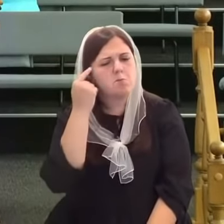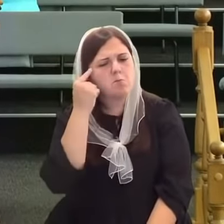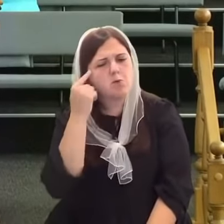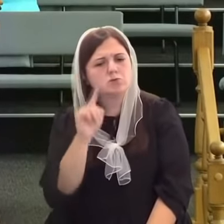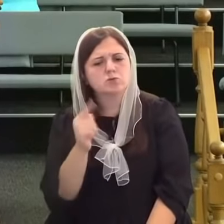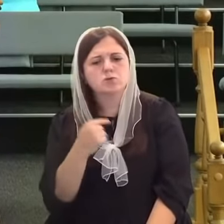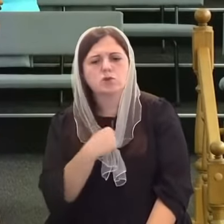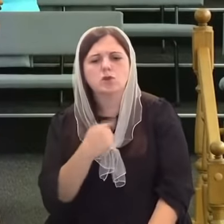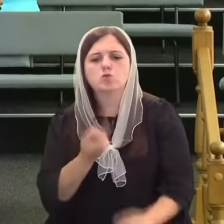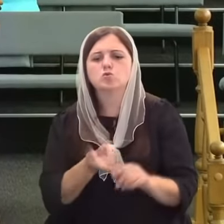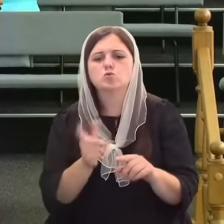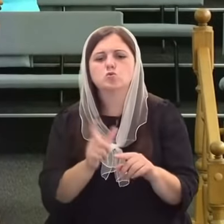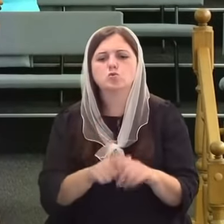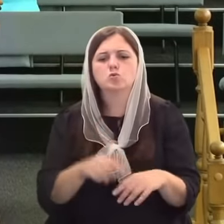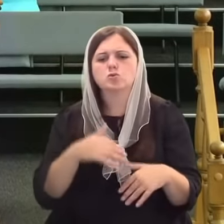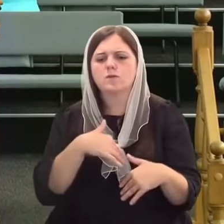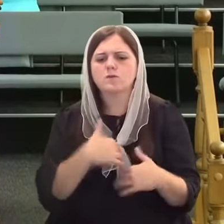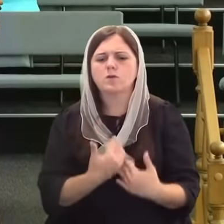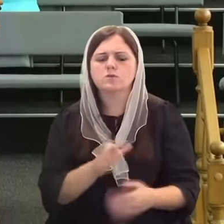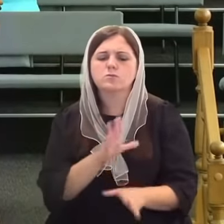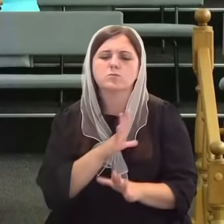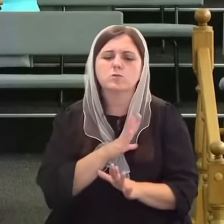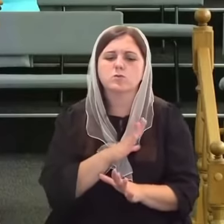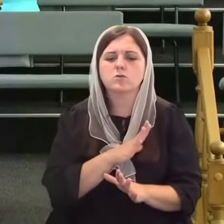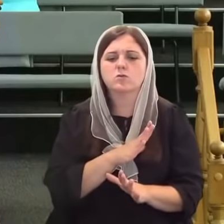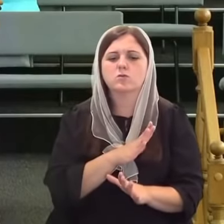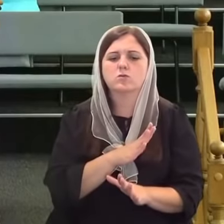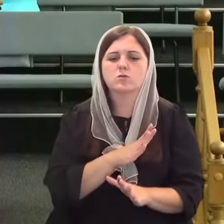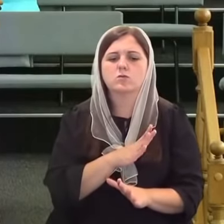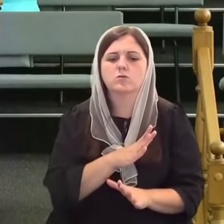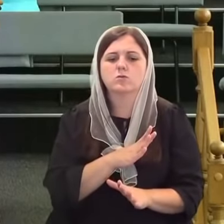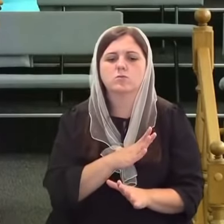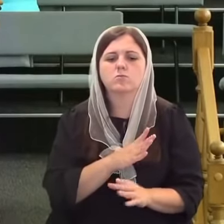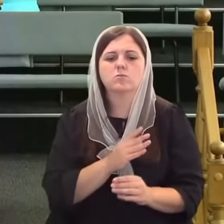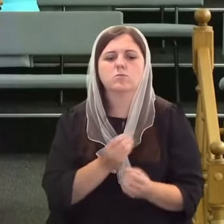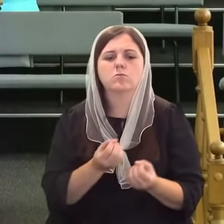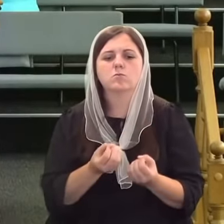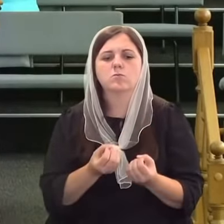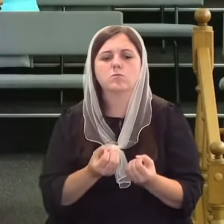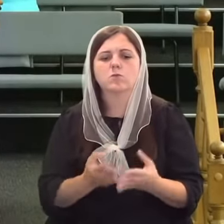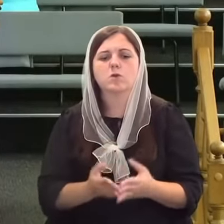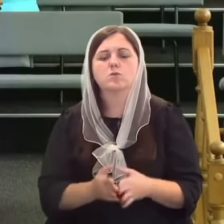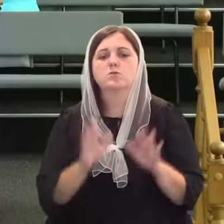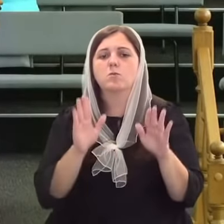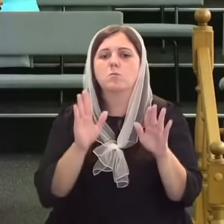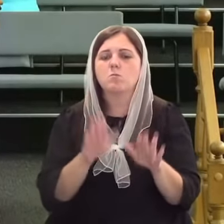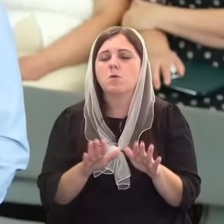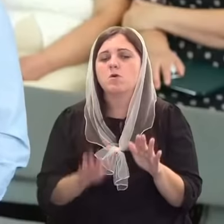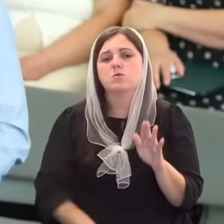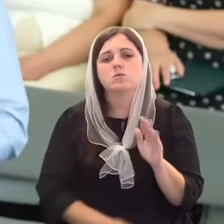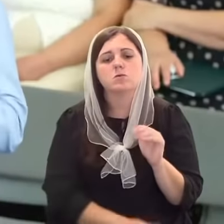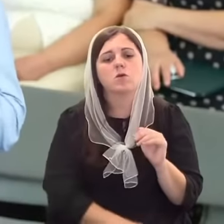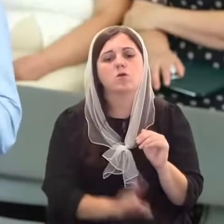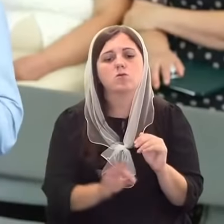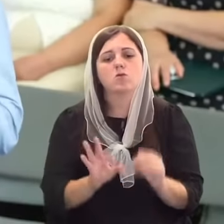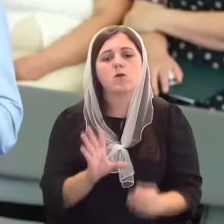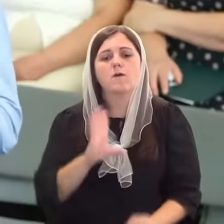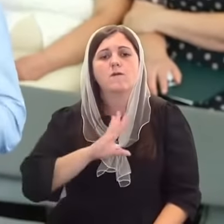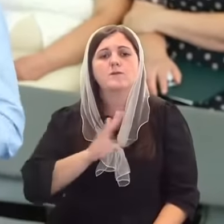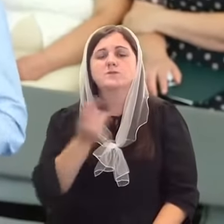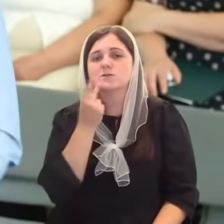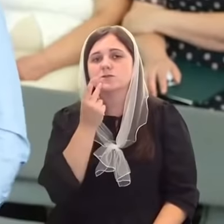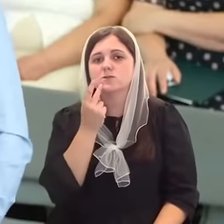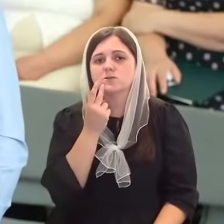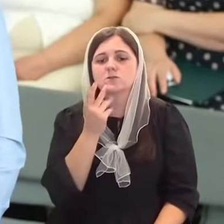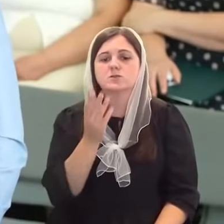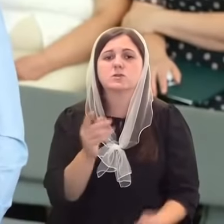сильно уставал, приезжал с конференции, со служения, просто падал с ног. Но у меня всегда, друзья,